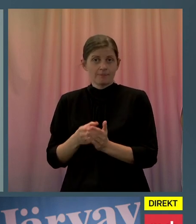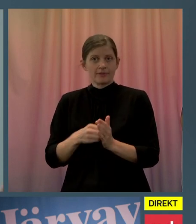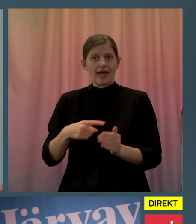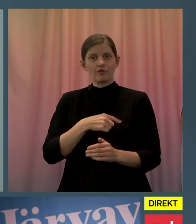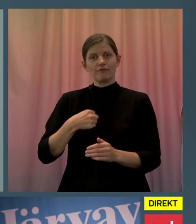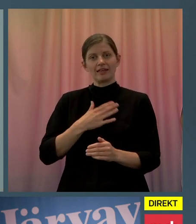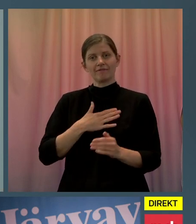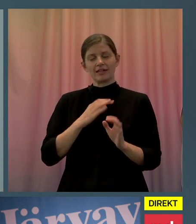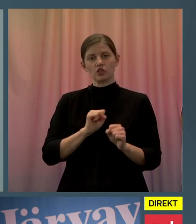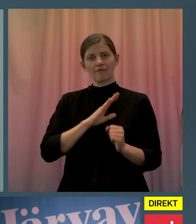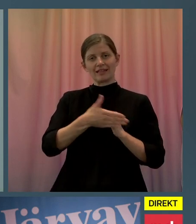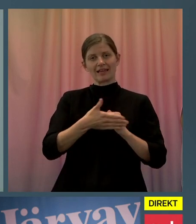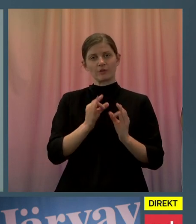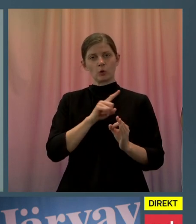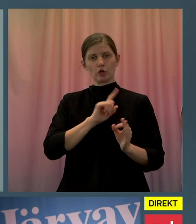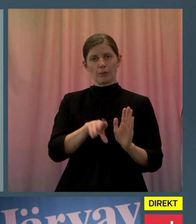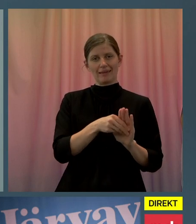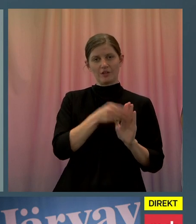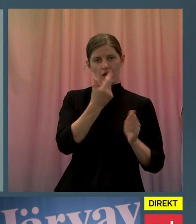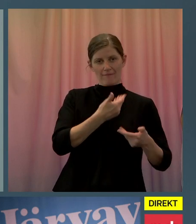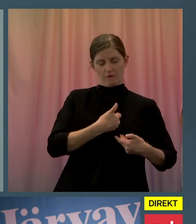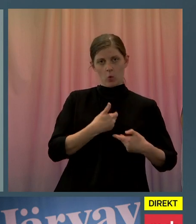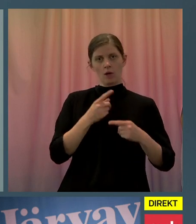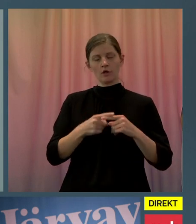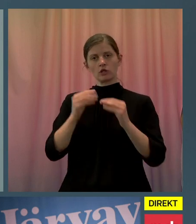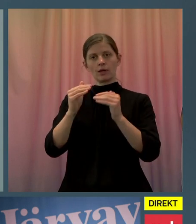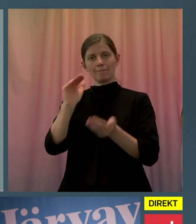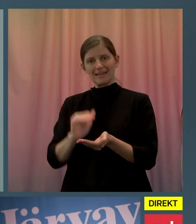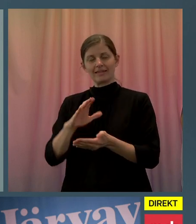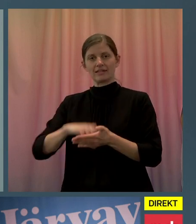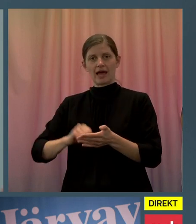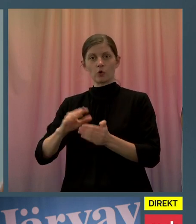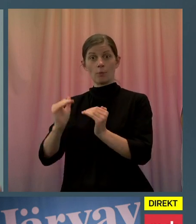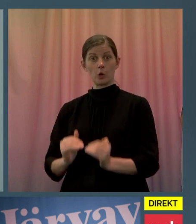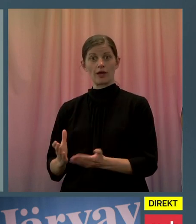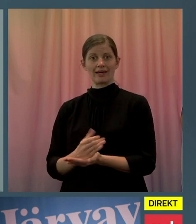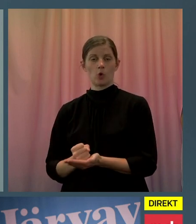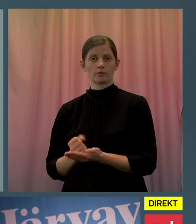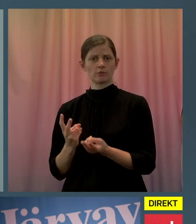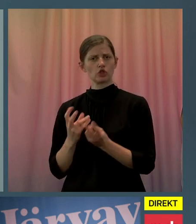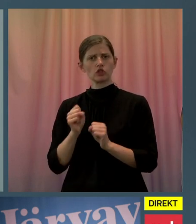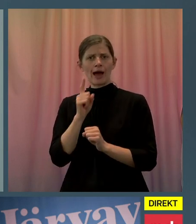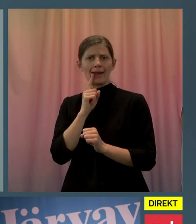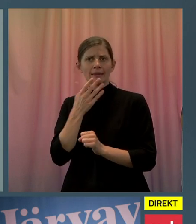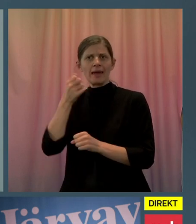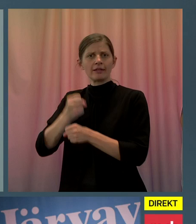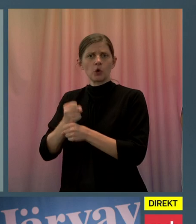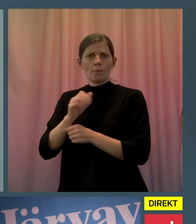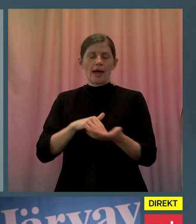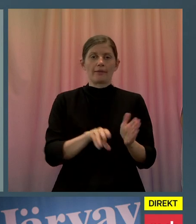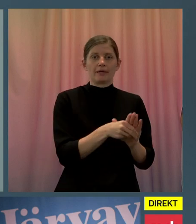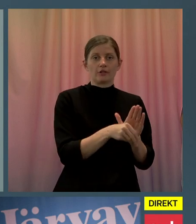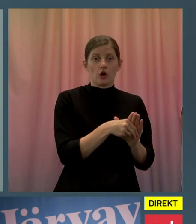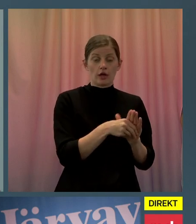bidragstak och lägre skatt på låga inkomster, så att det alltid lönar sig bättre att jobba än att leva på bidrag. Den som